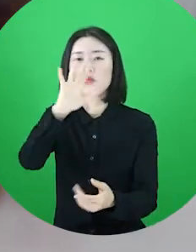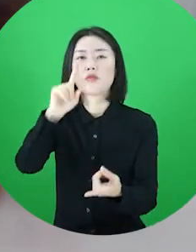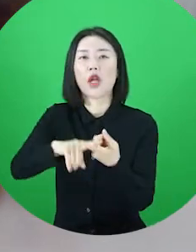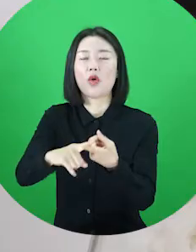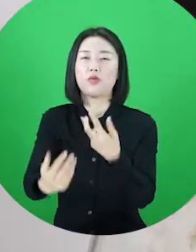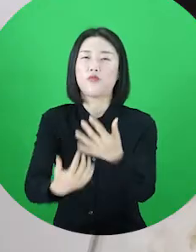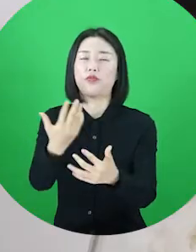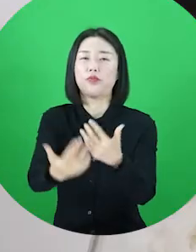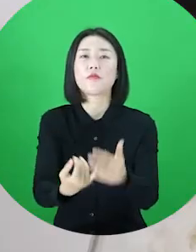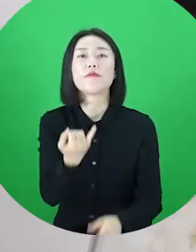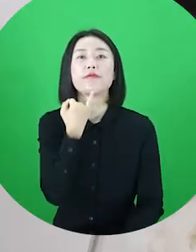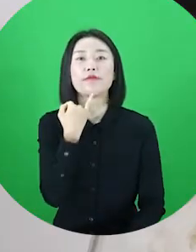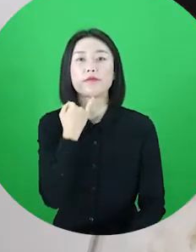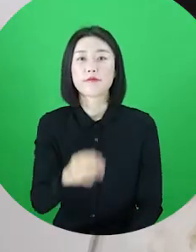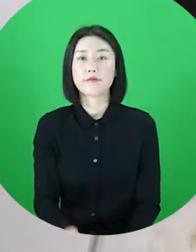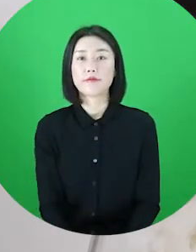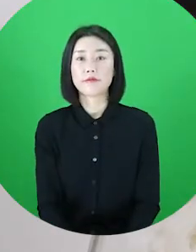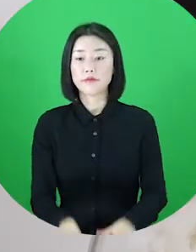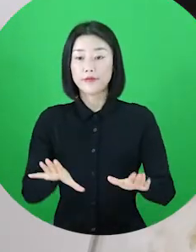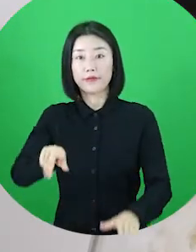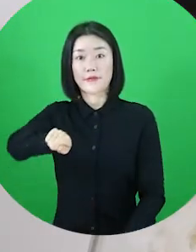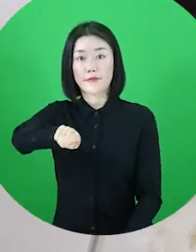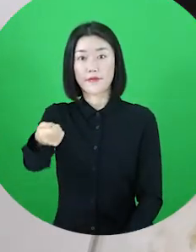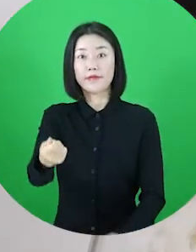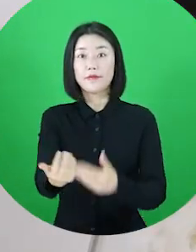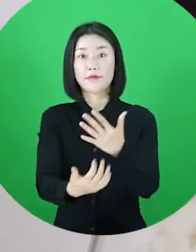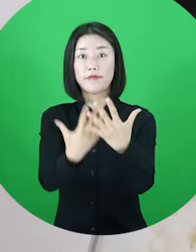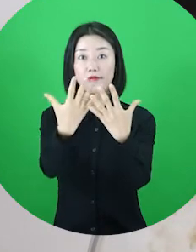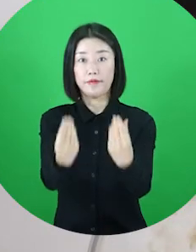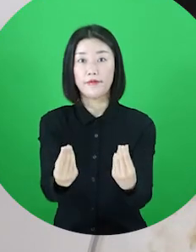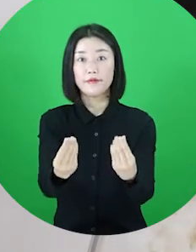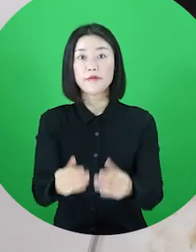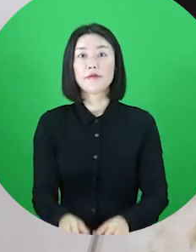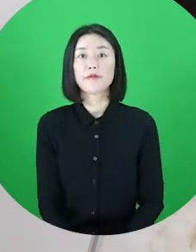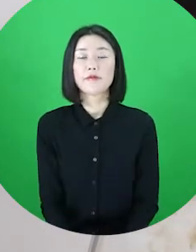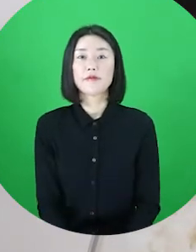됩니다. 그러면 이제 불을 꺼줄게요.